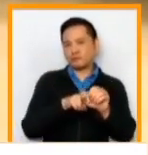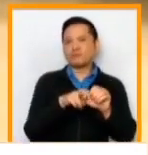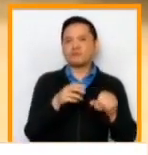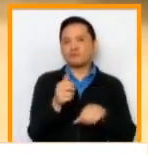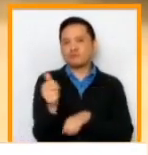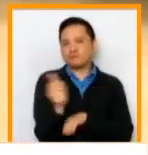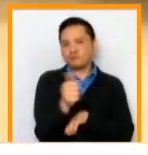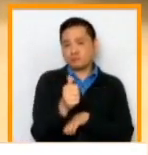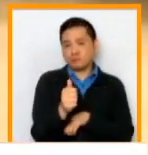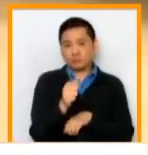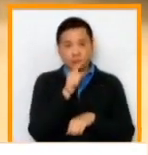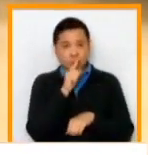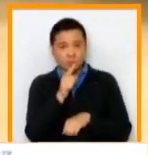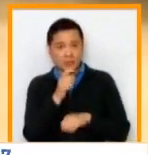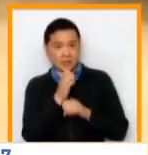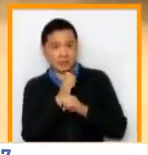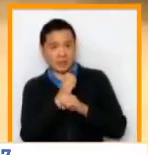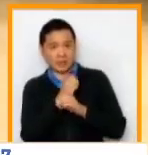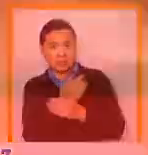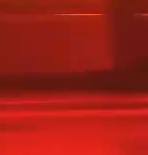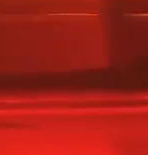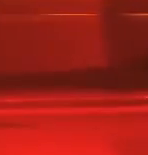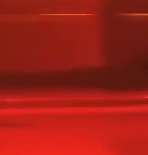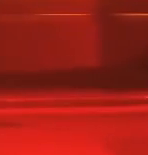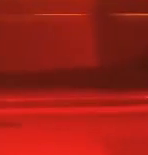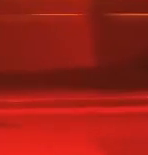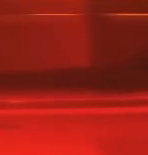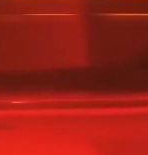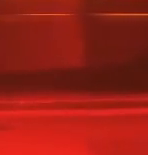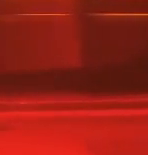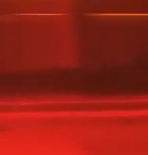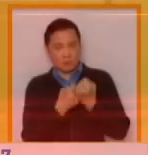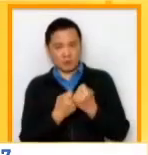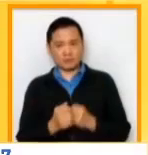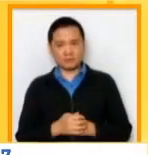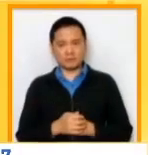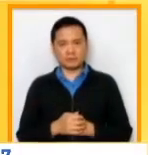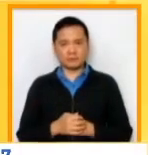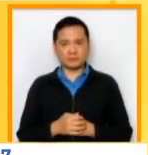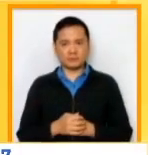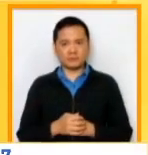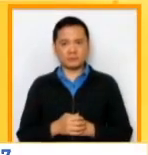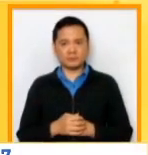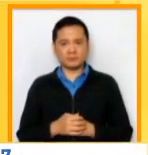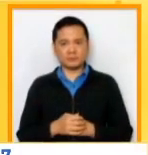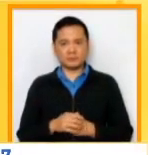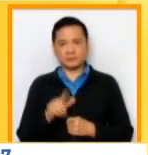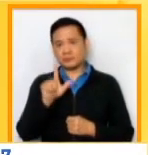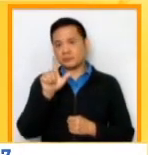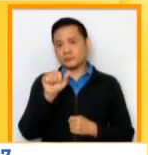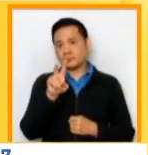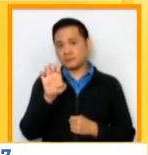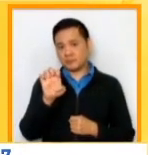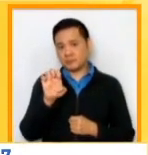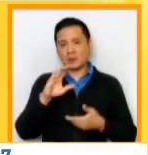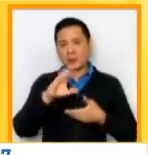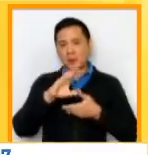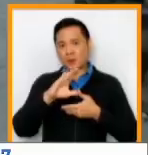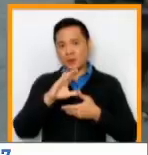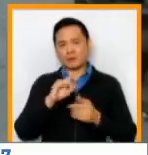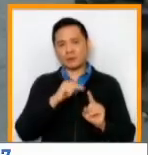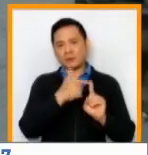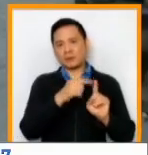Carousel? Mula sa Caloocan, may unang balita live si Darlene Kai. Darlene, good morning.